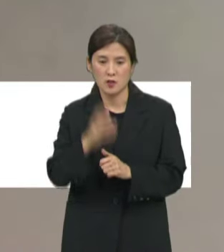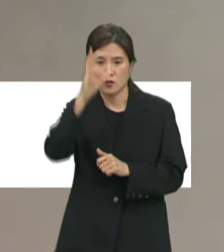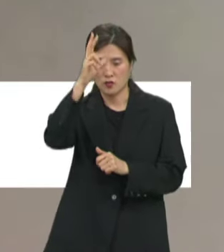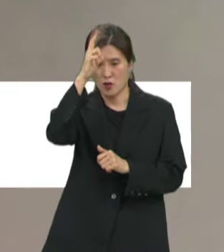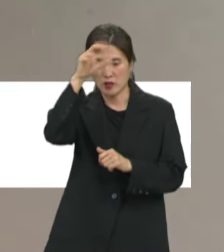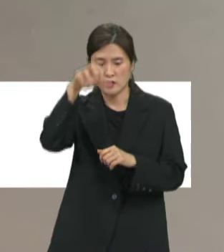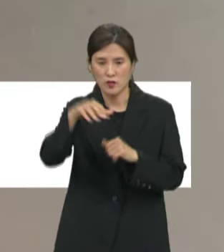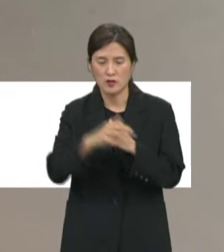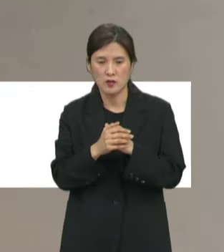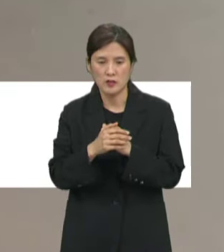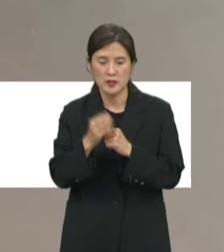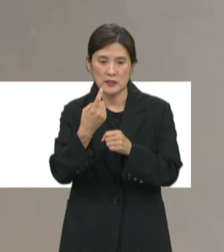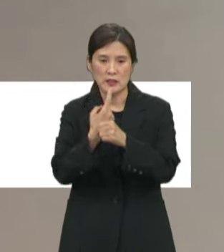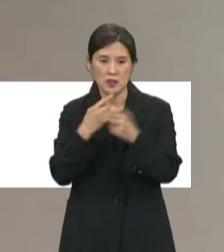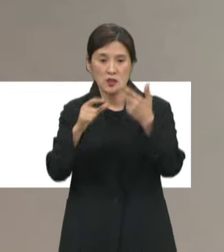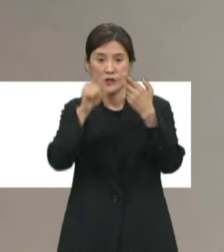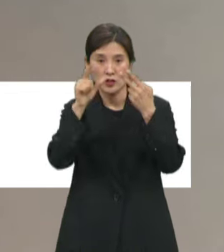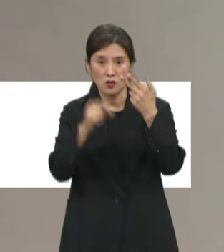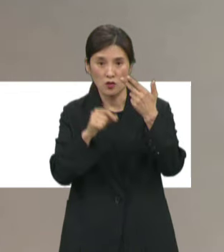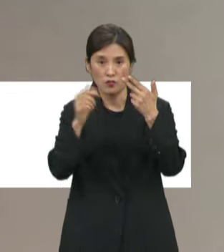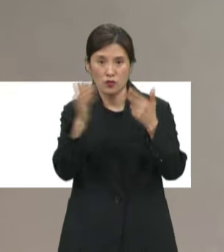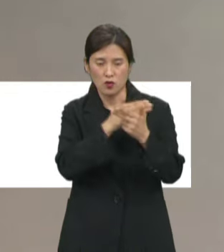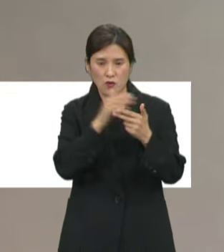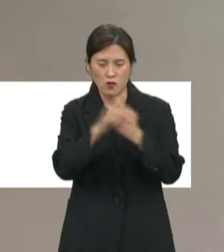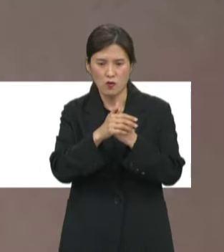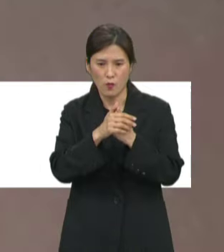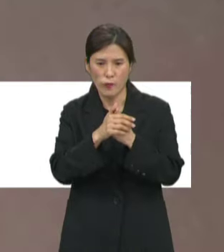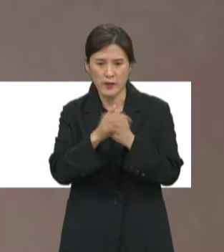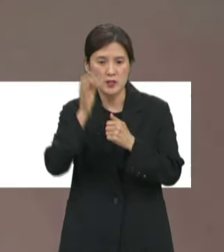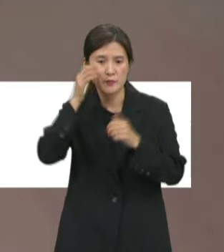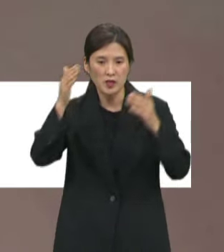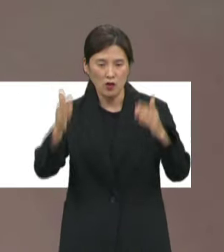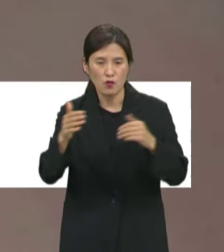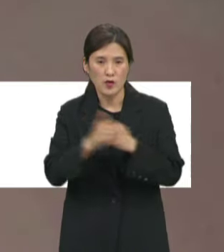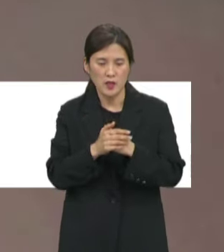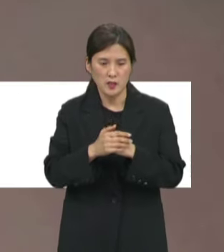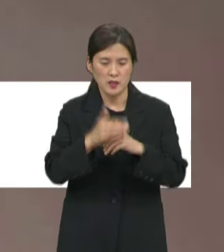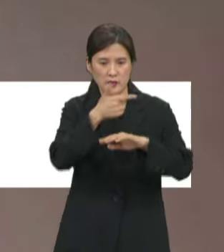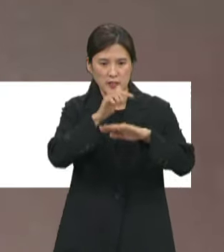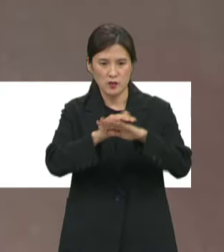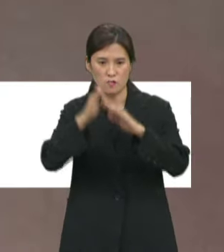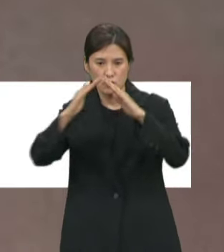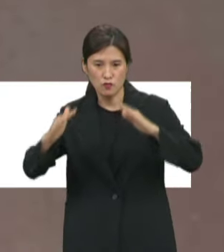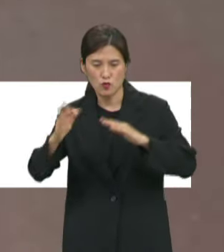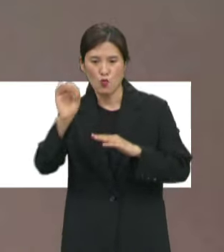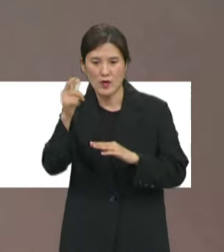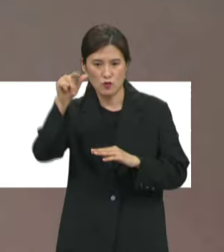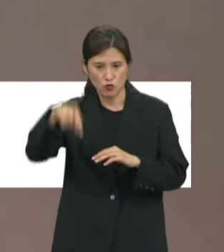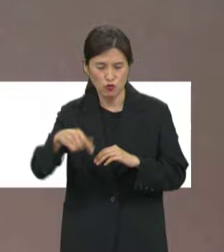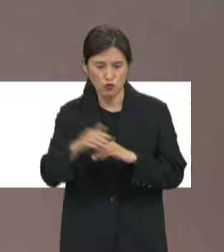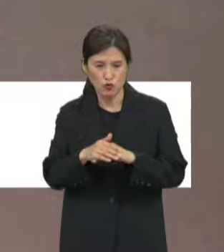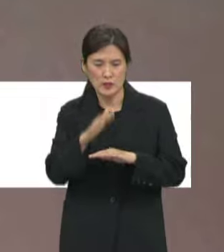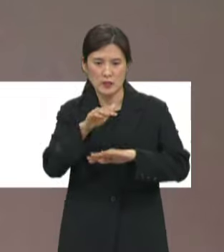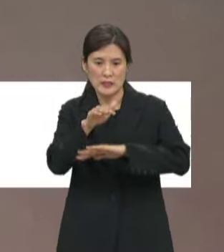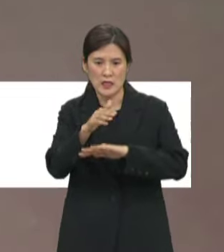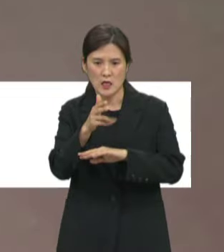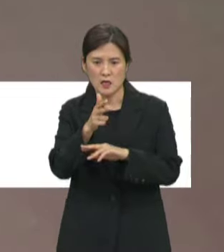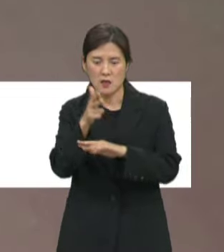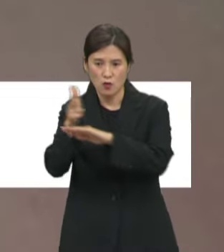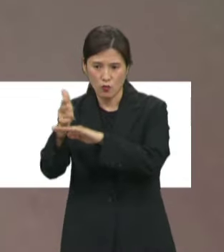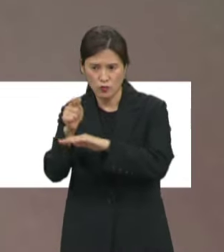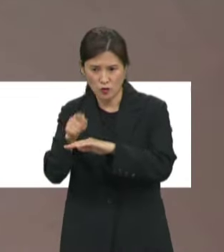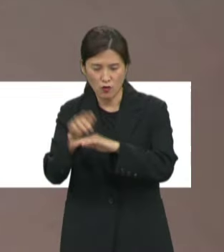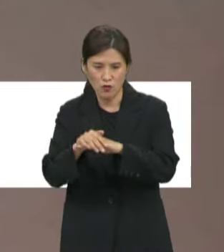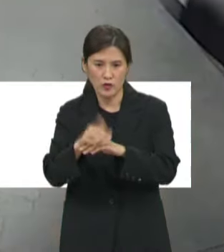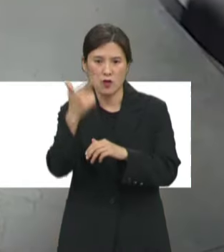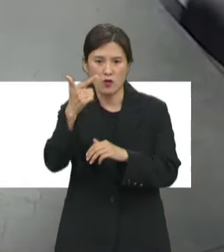7월부터 10개월간 대전과 전주 완주 등을 돌며 문이 잠기지 않은 채로 주차된 차량 여섯 대에서 현금과